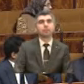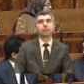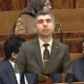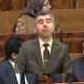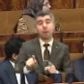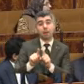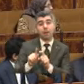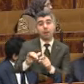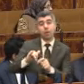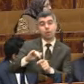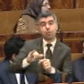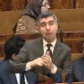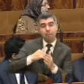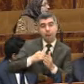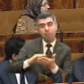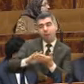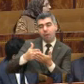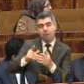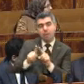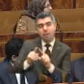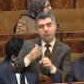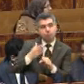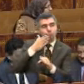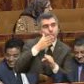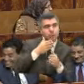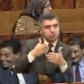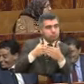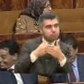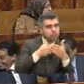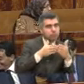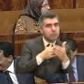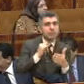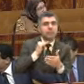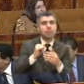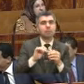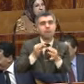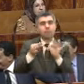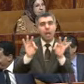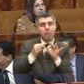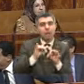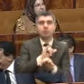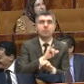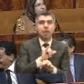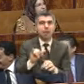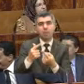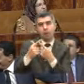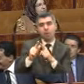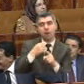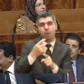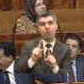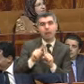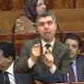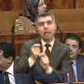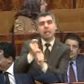محرومة من هذه الفضاءات التربوية والتعليمية والتأطيرية والتنشيع على القيم الوطنية، كما هو الشأن بالنسبة لإقليم تونات بما